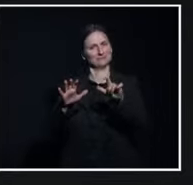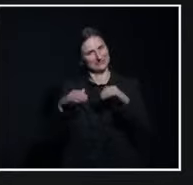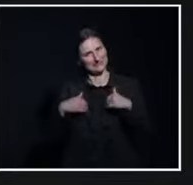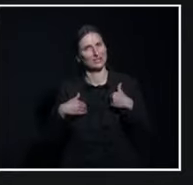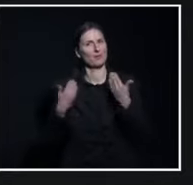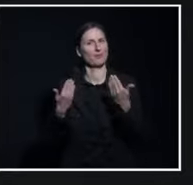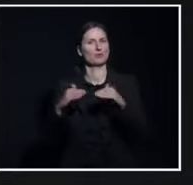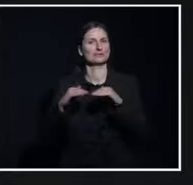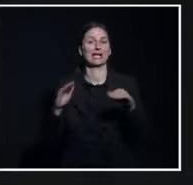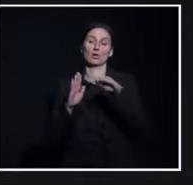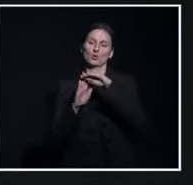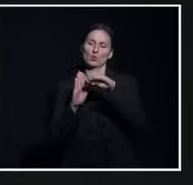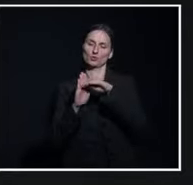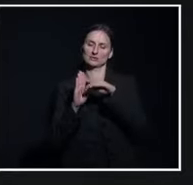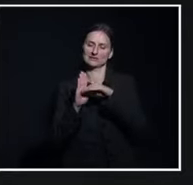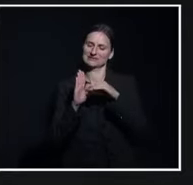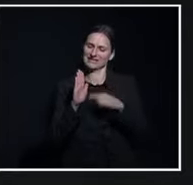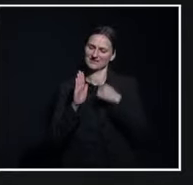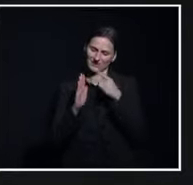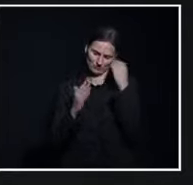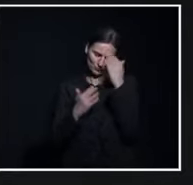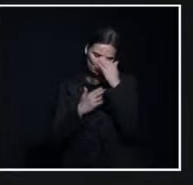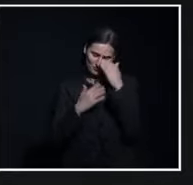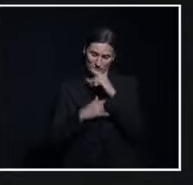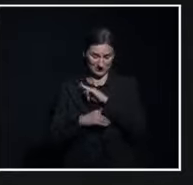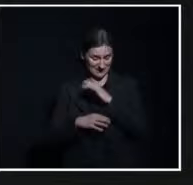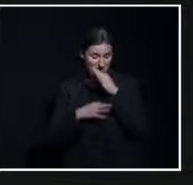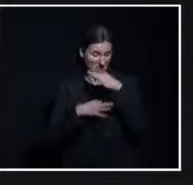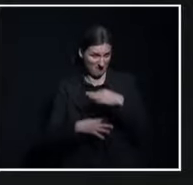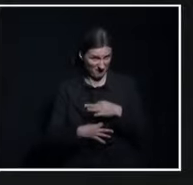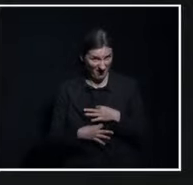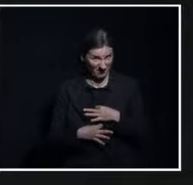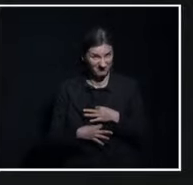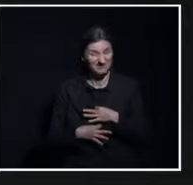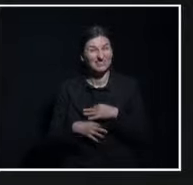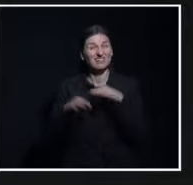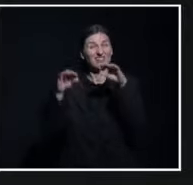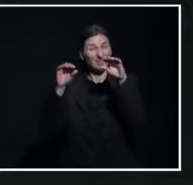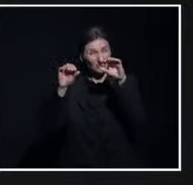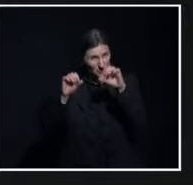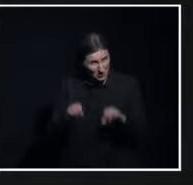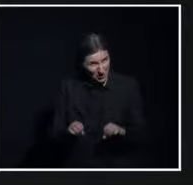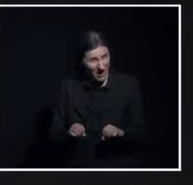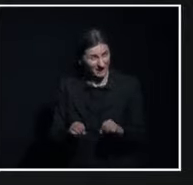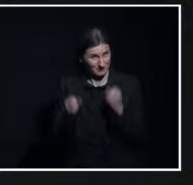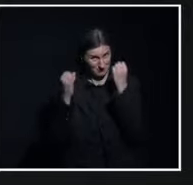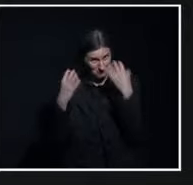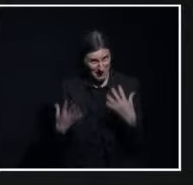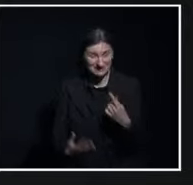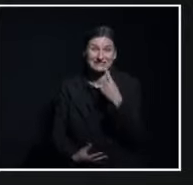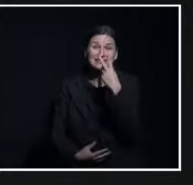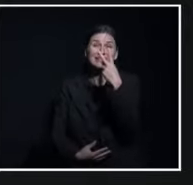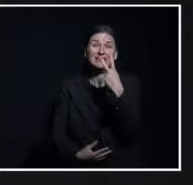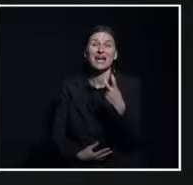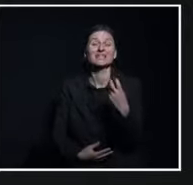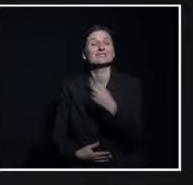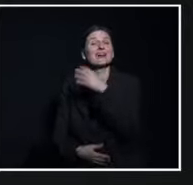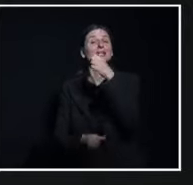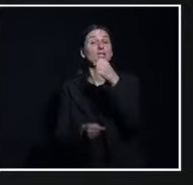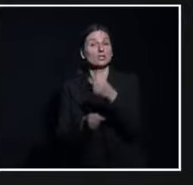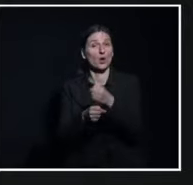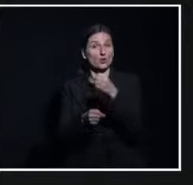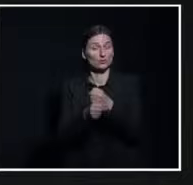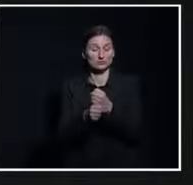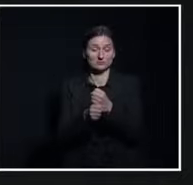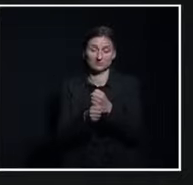des Grundgesetzes, müssen wir uns fragen, könnte es im 21. Jahrhundert mitten